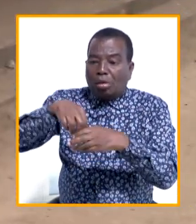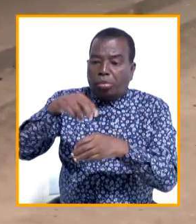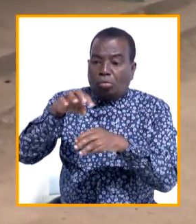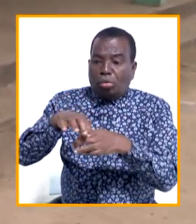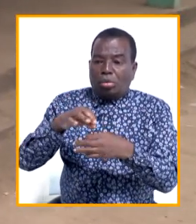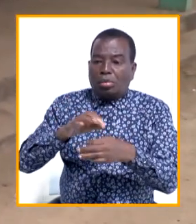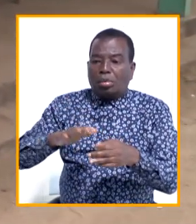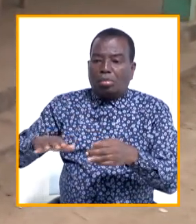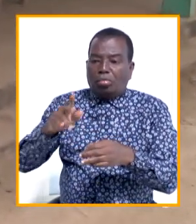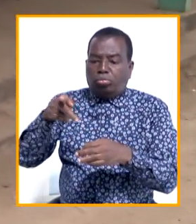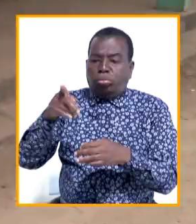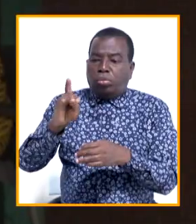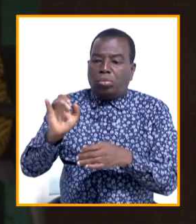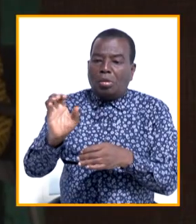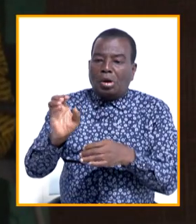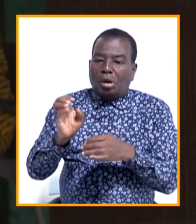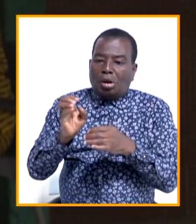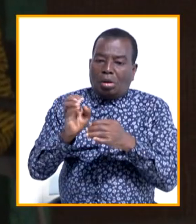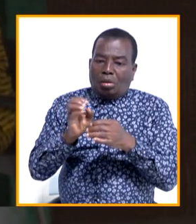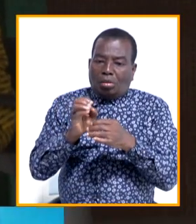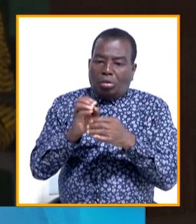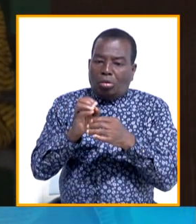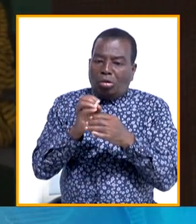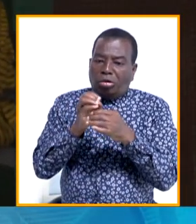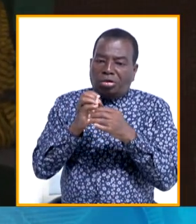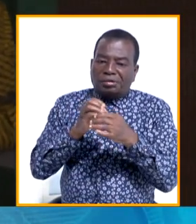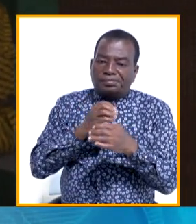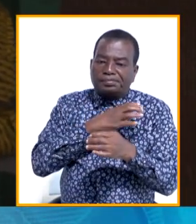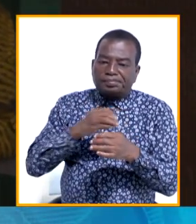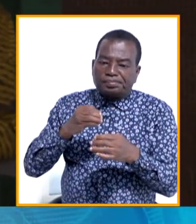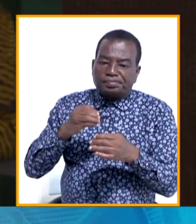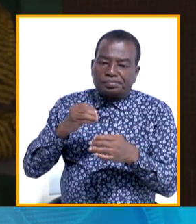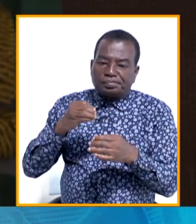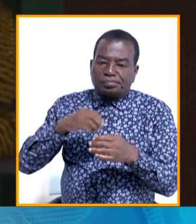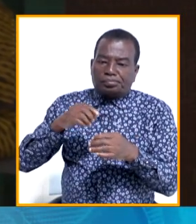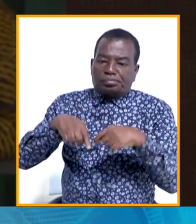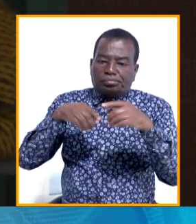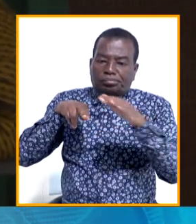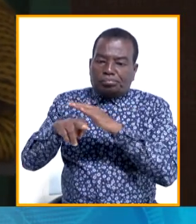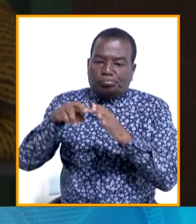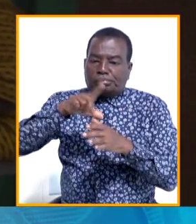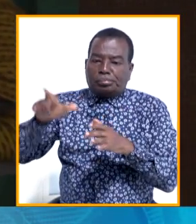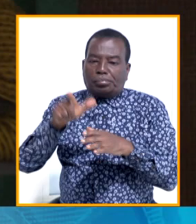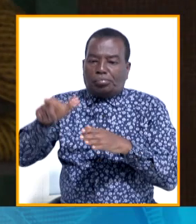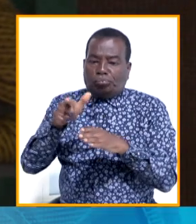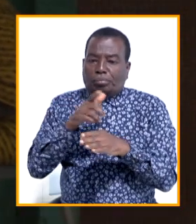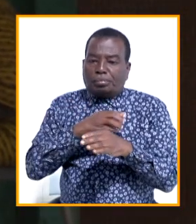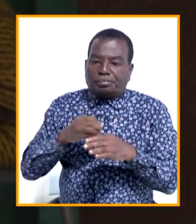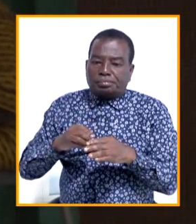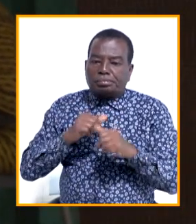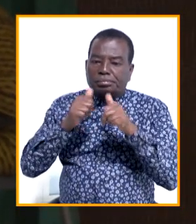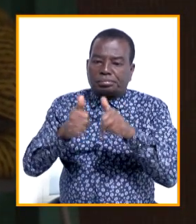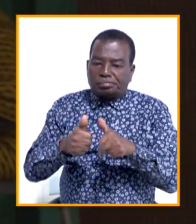au CP1 et à la marnelle je suis inscr mon enfant a 7 ans bon elle rentre lundi c'est gratuit c'est vraiment